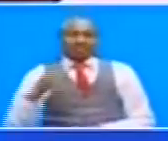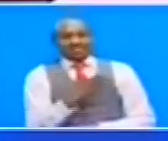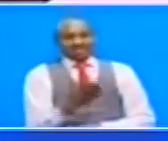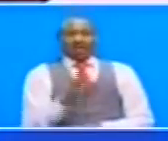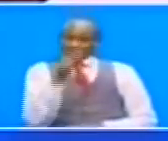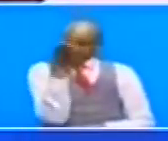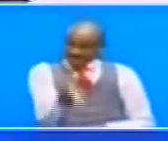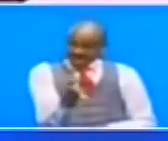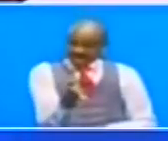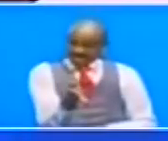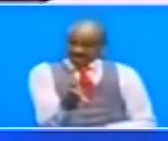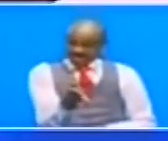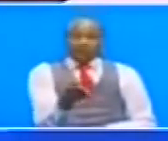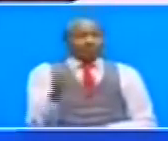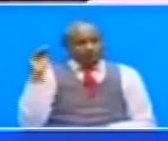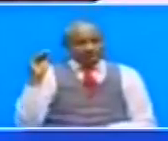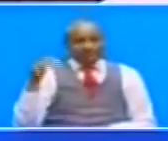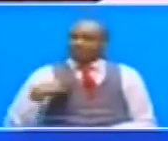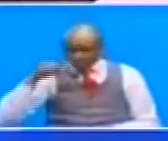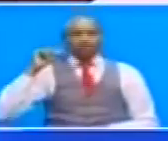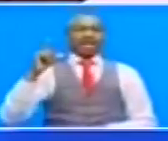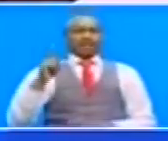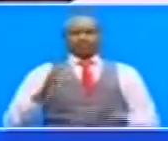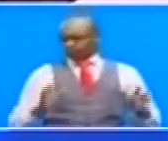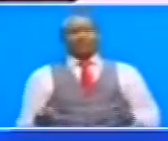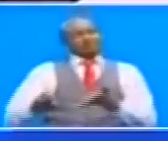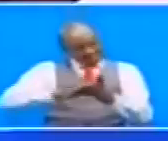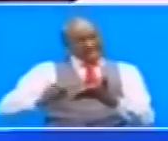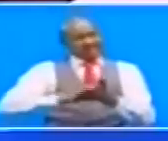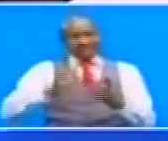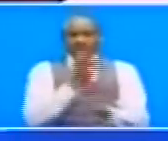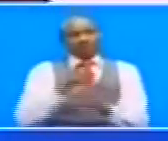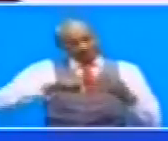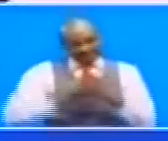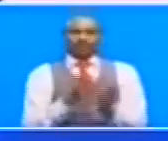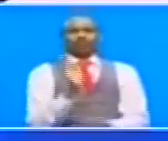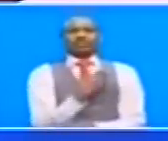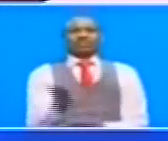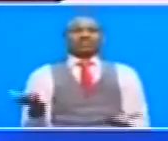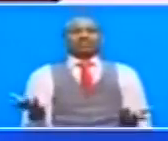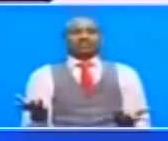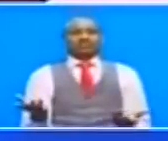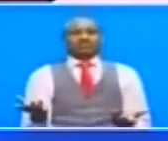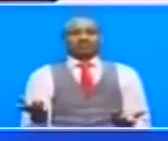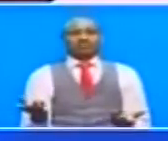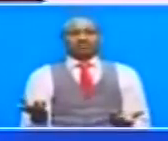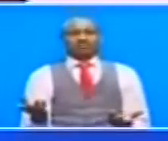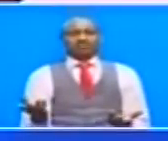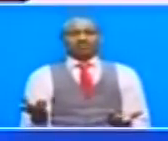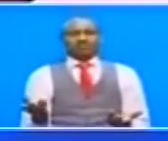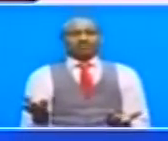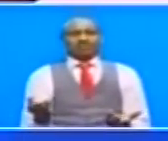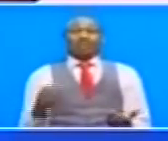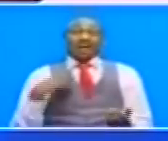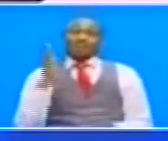na asubuhi nikaamka nikaandika na nikaanza kuimba